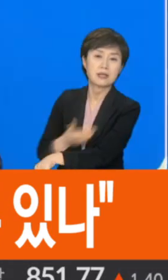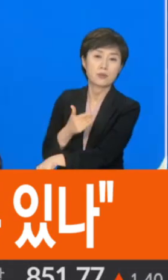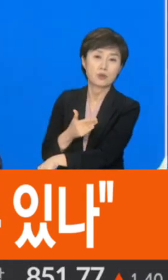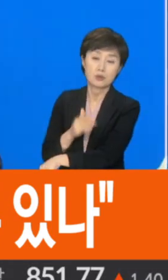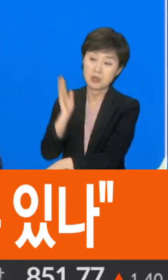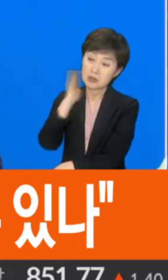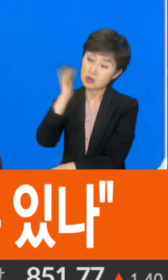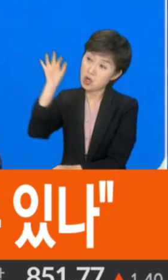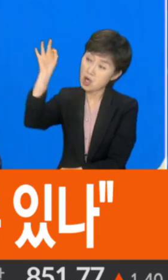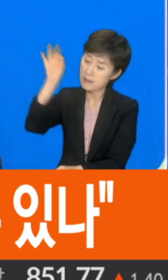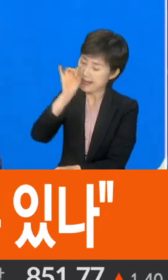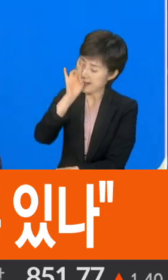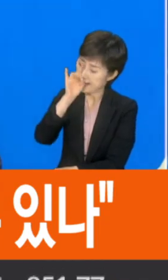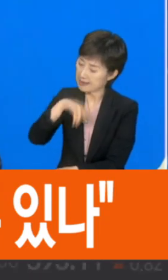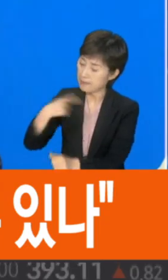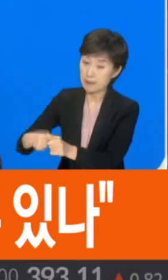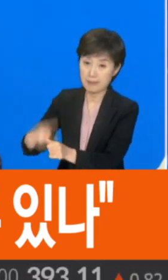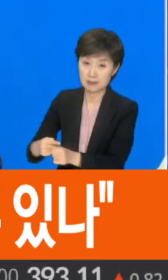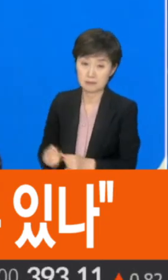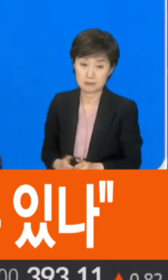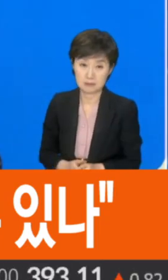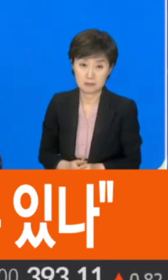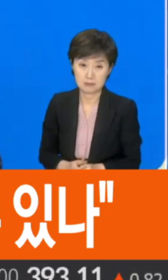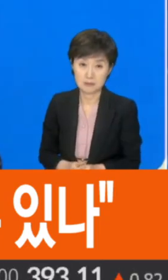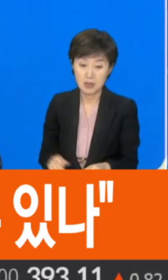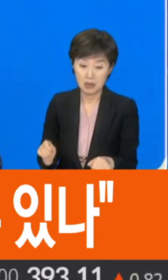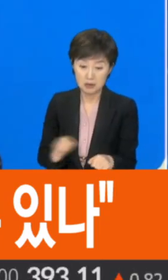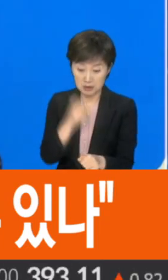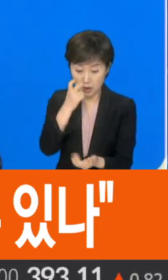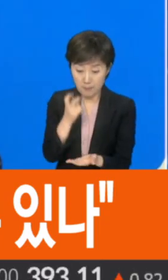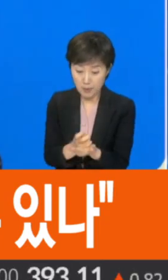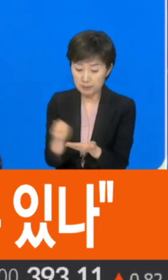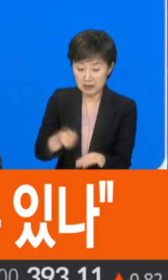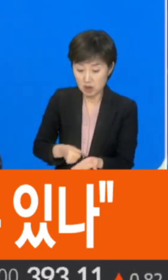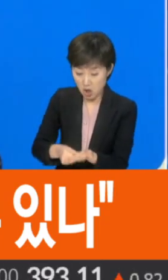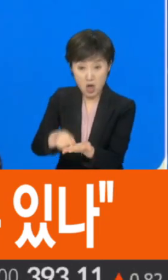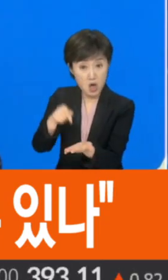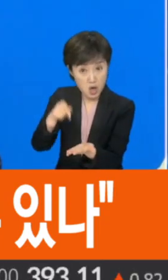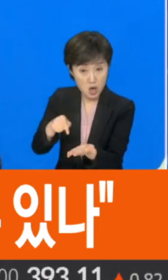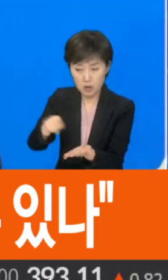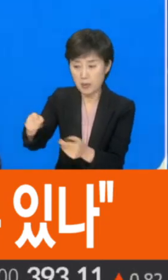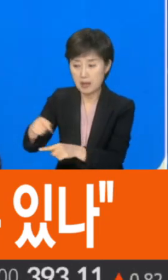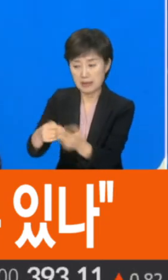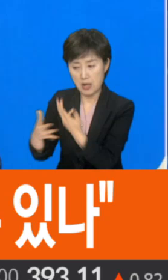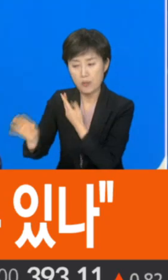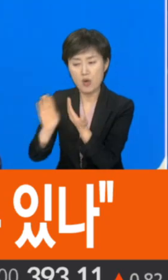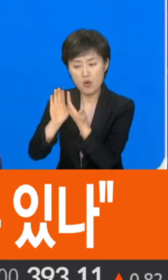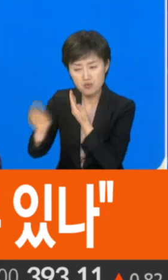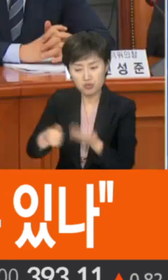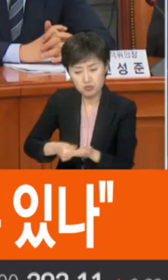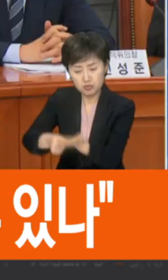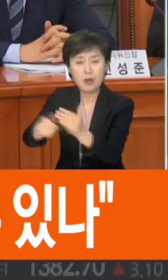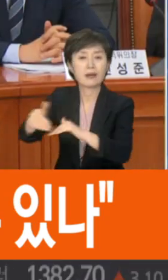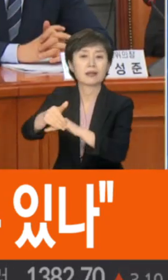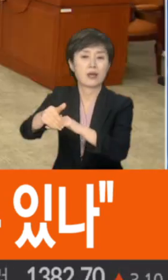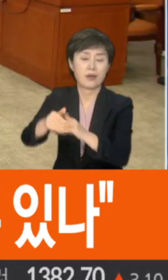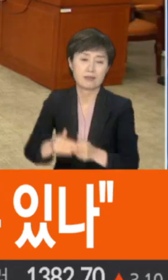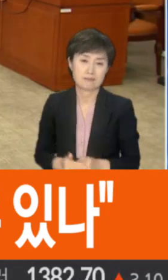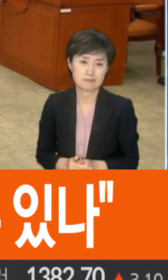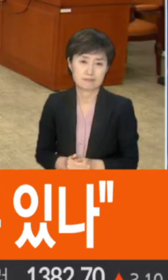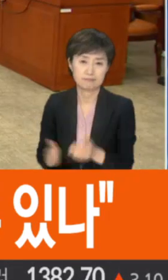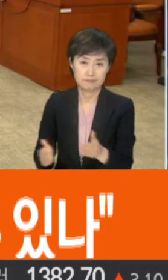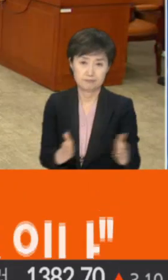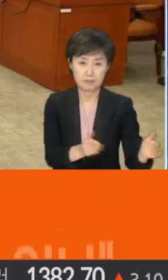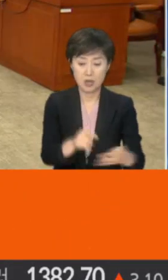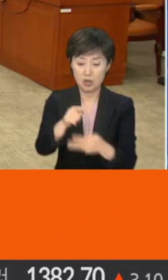이유가 있냐며 날을 세웠습니다. 이 특검법 재의결은 여당 전당대회 이후에 추진하기로 했습니다.